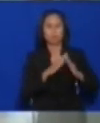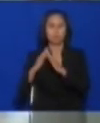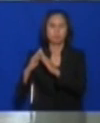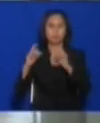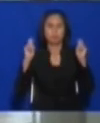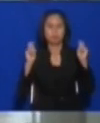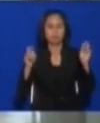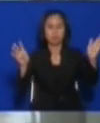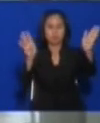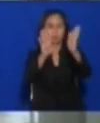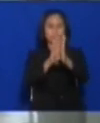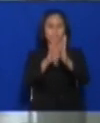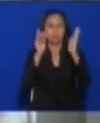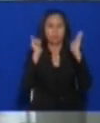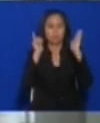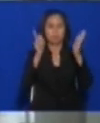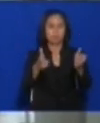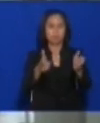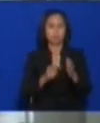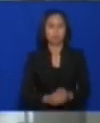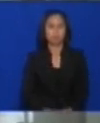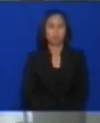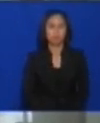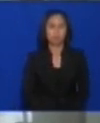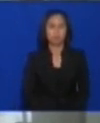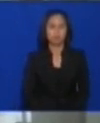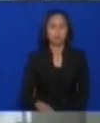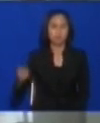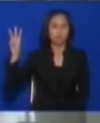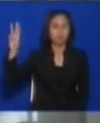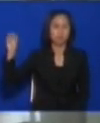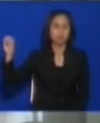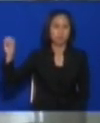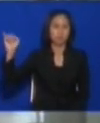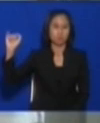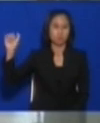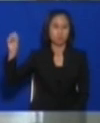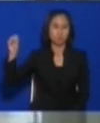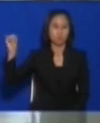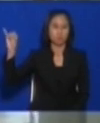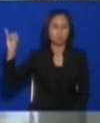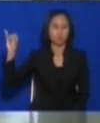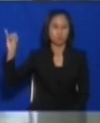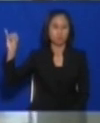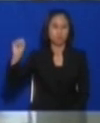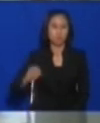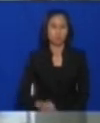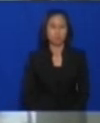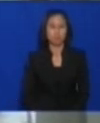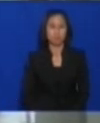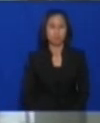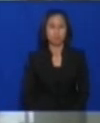visi Kami adalah terwujudnya kota Tegal yang berbudaya berkeadilan